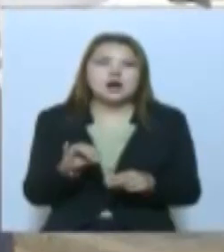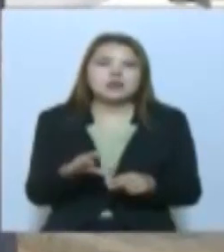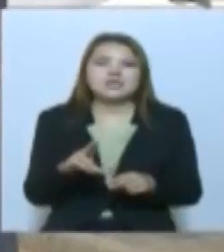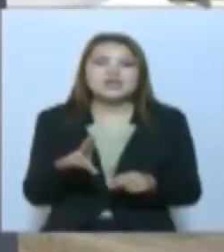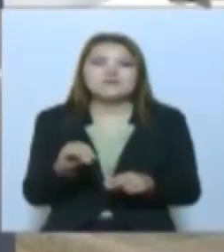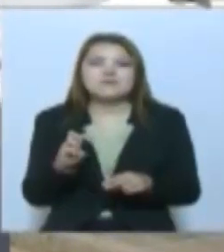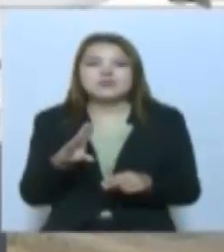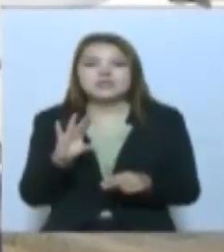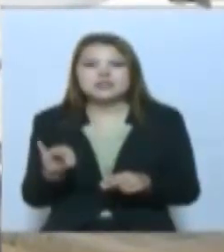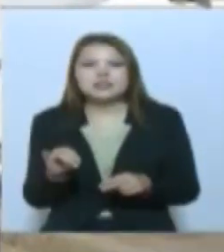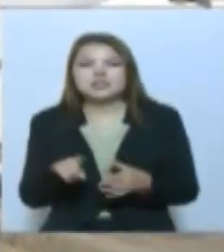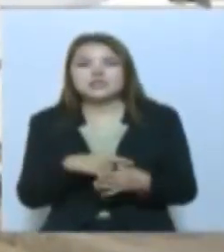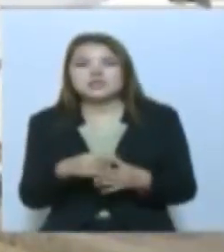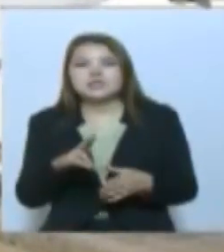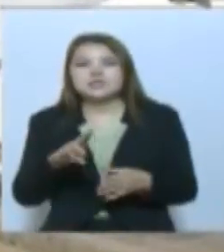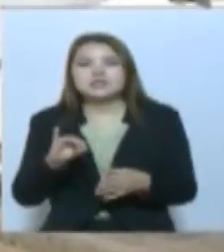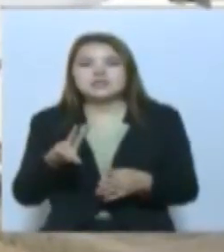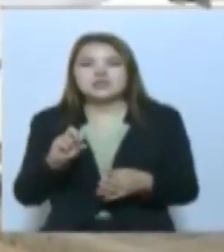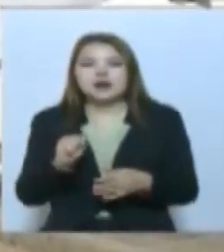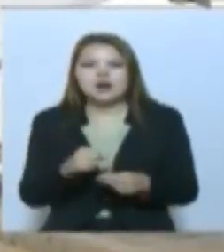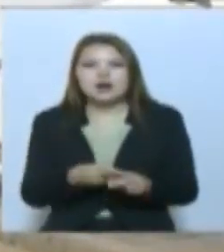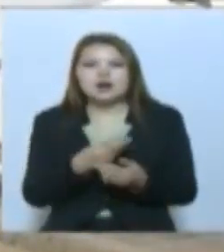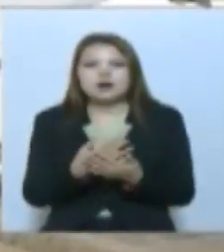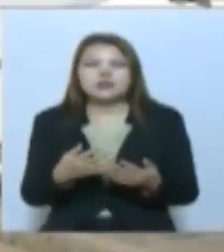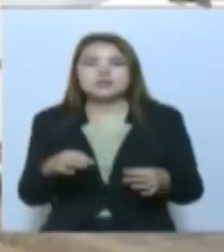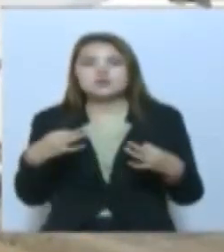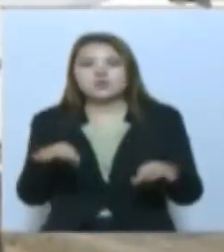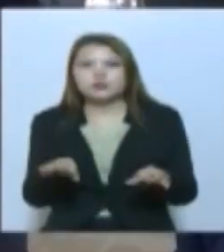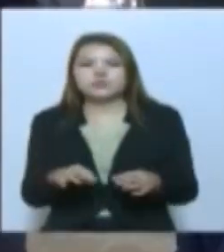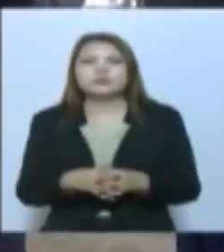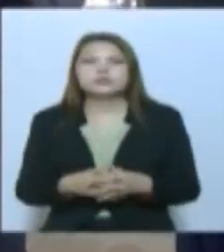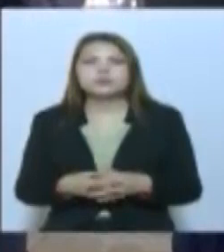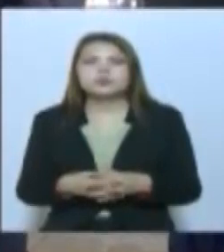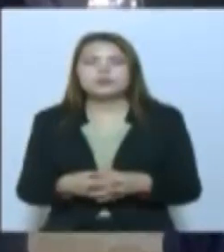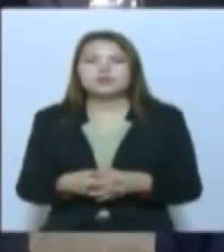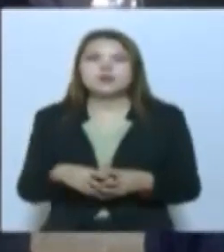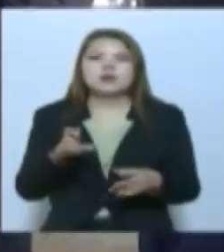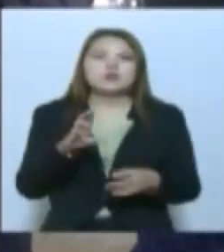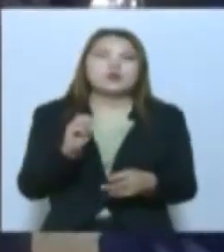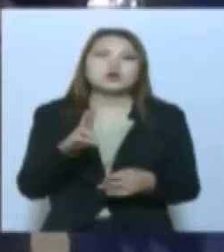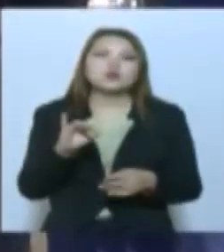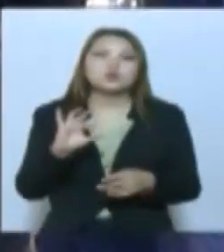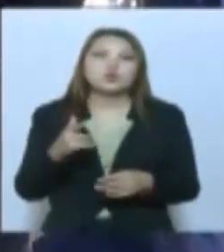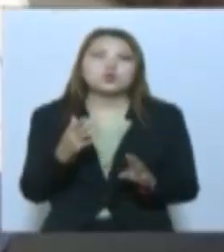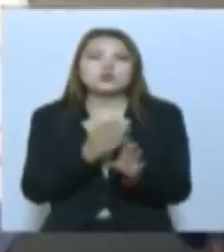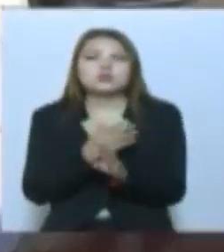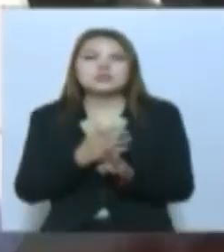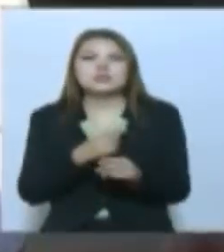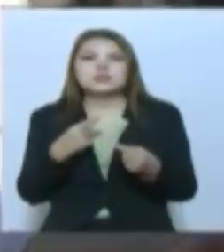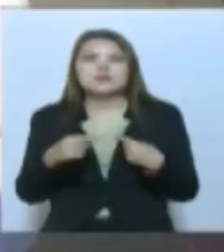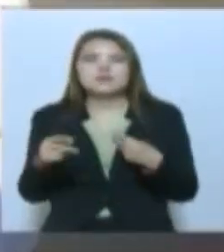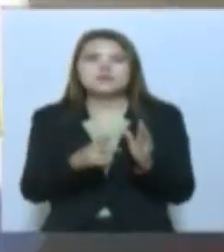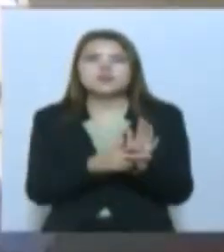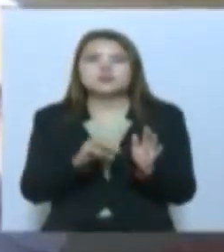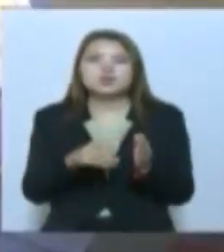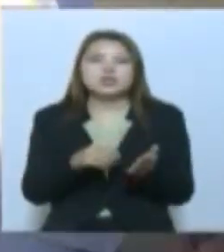креветками или же килькой которая есть Свободном доступе Бахты жаксылыкова изучает караколь на протяжении 8